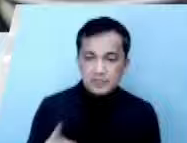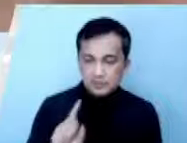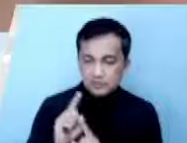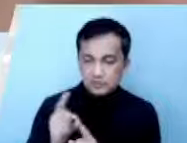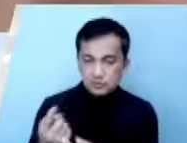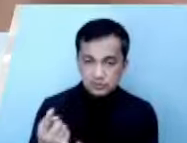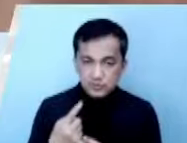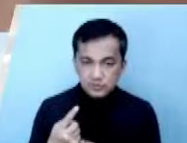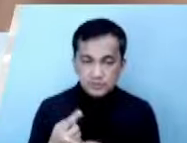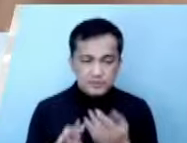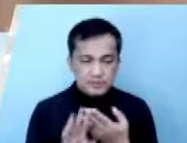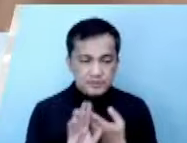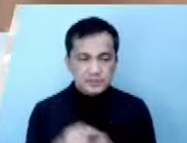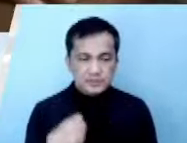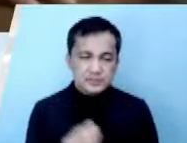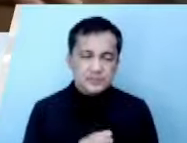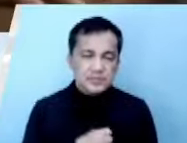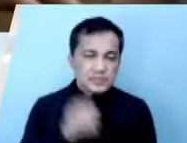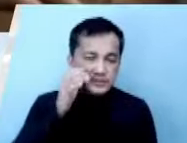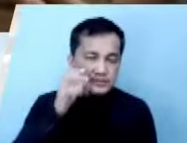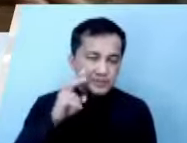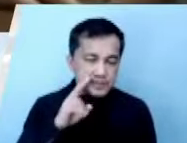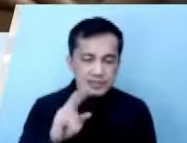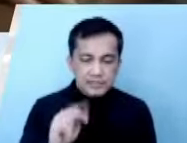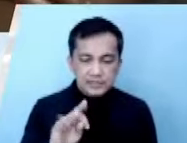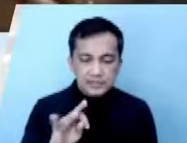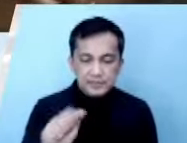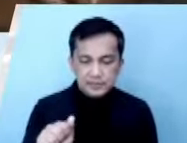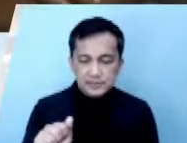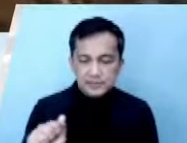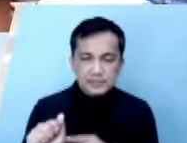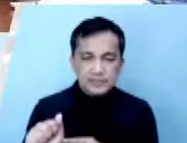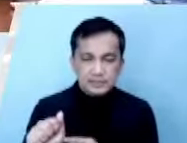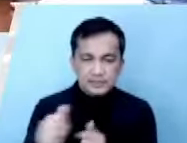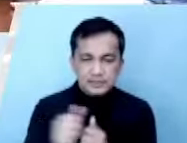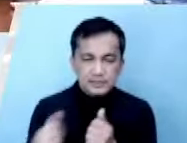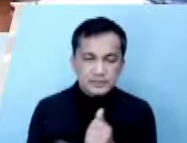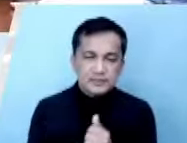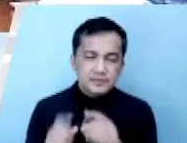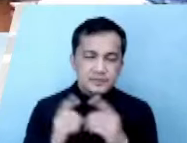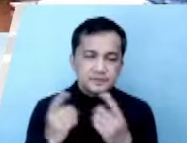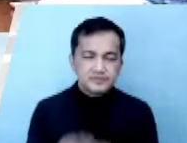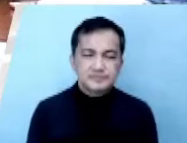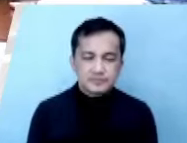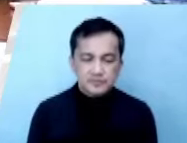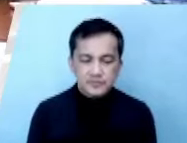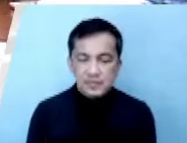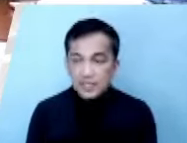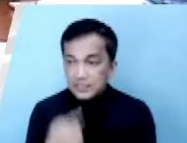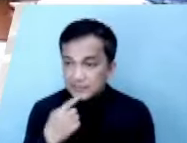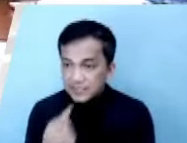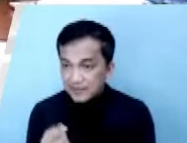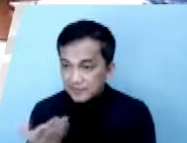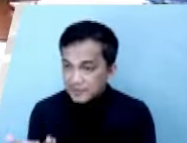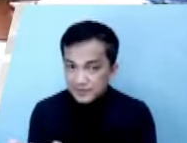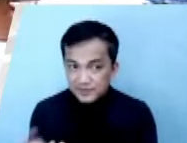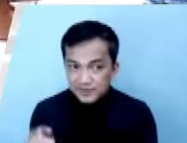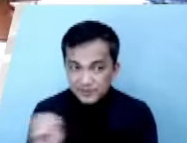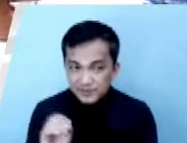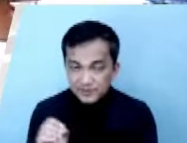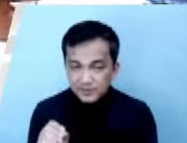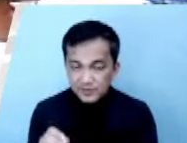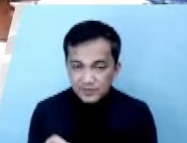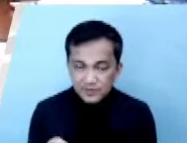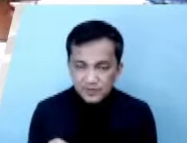ni Senadora Cynthia Villar ang NFA na nasa ilalim ng kagawaran. At sabi nyo, wala kayong stock. Tapos